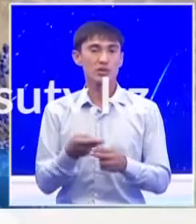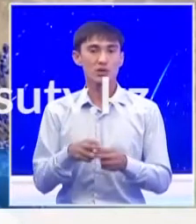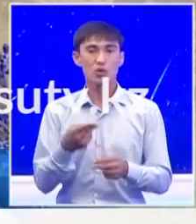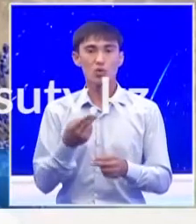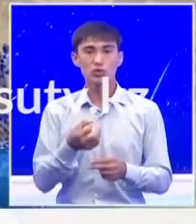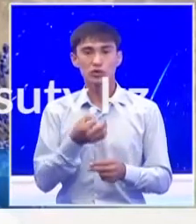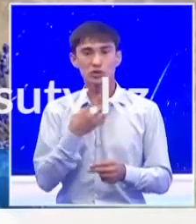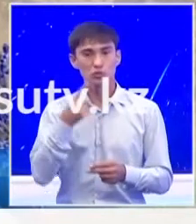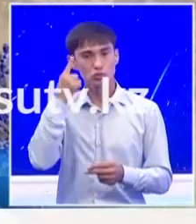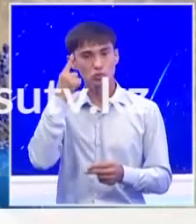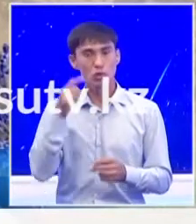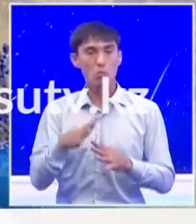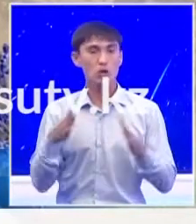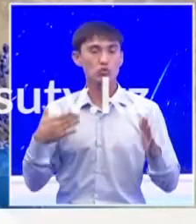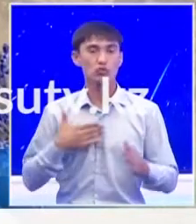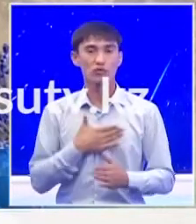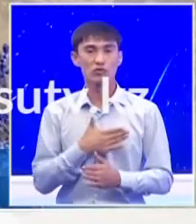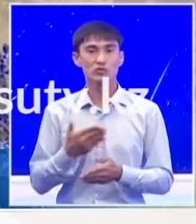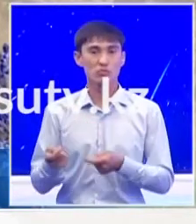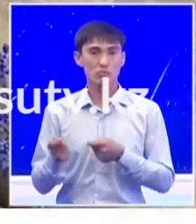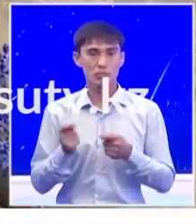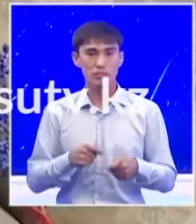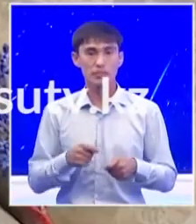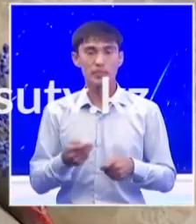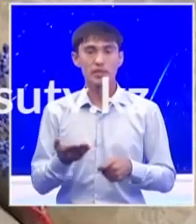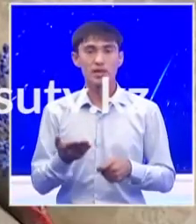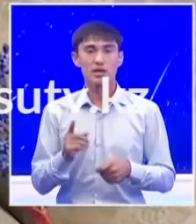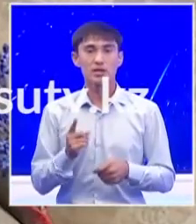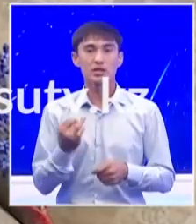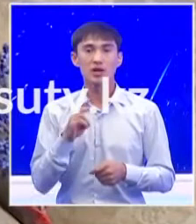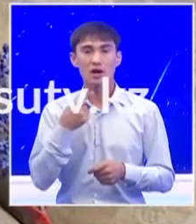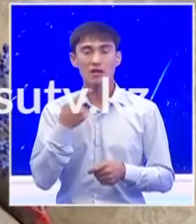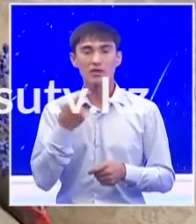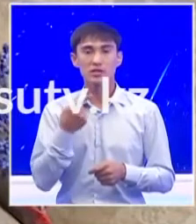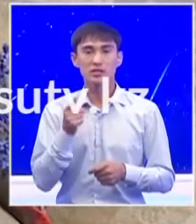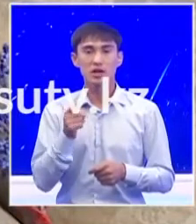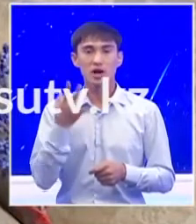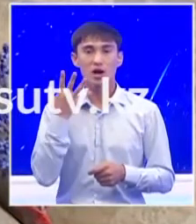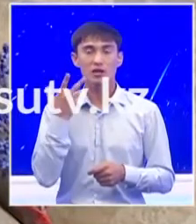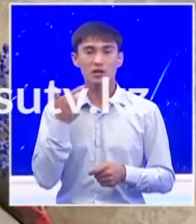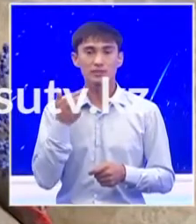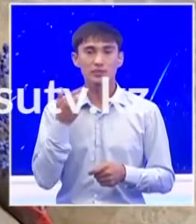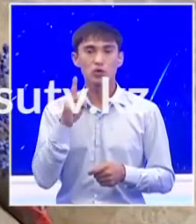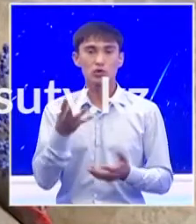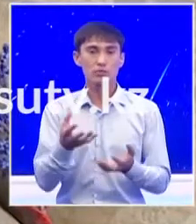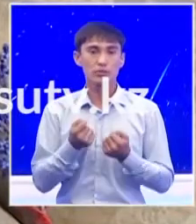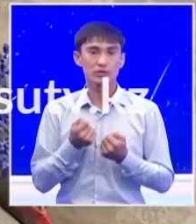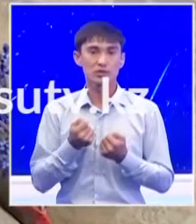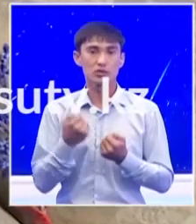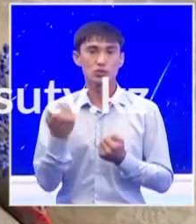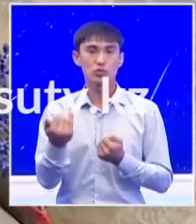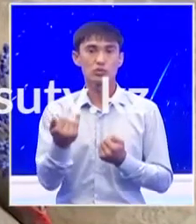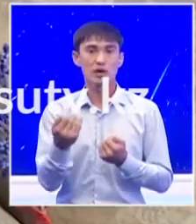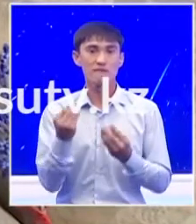большое удовольствие приносит. И, как говорится, когда кто-то приобретает у тебя